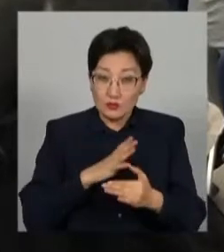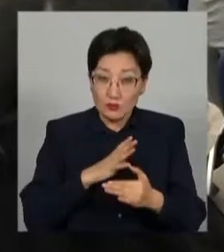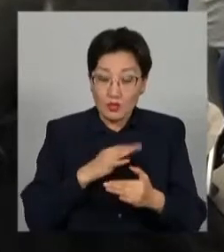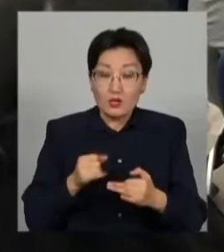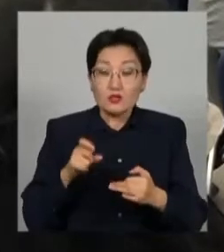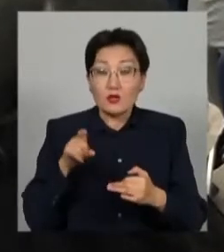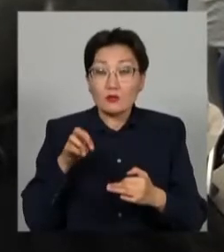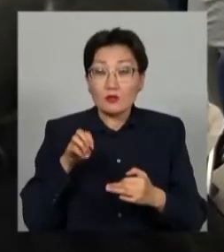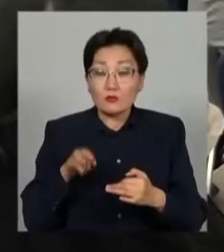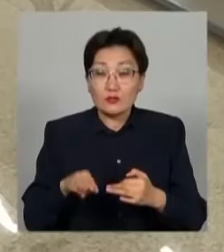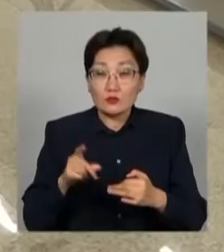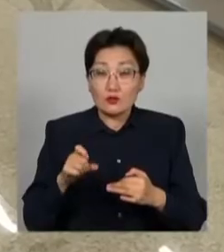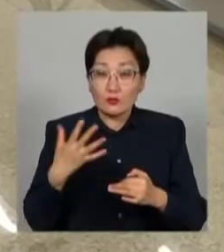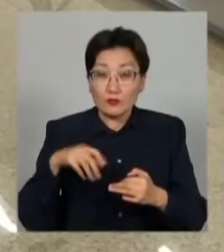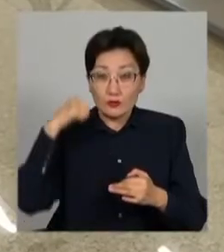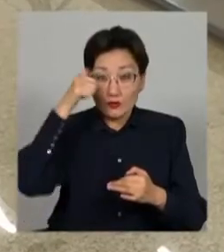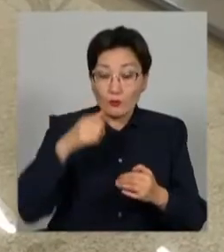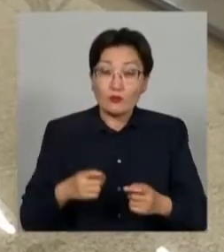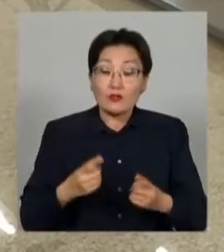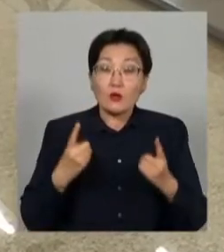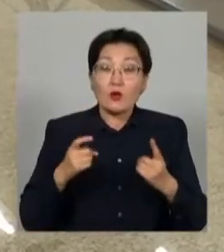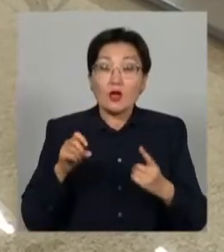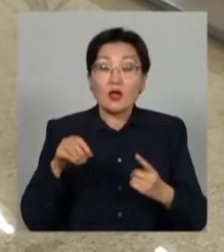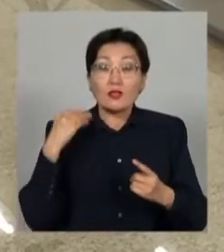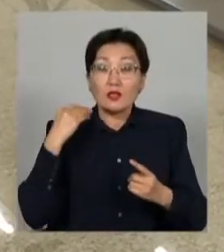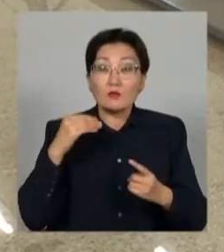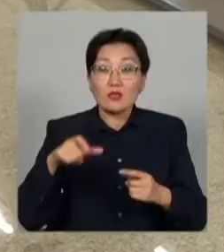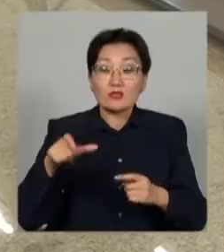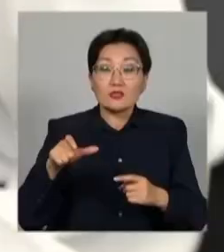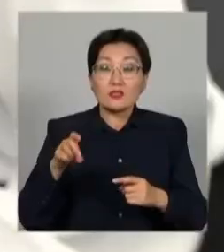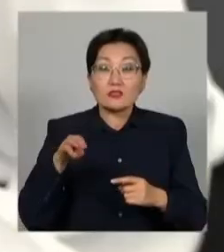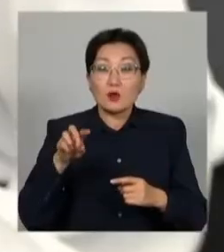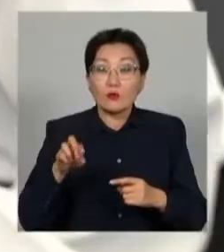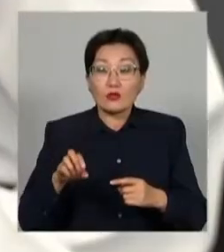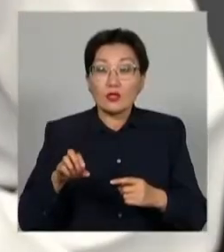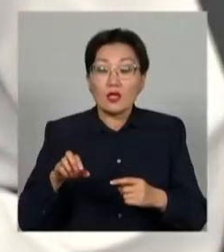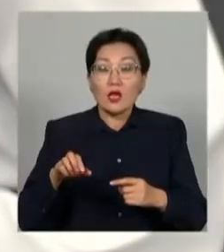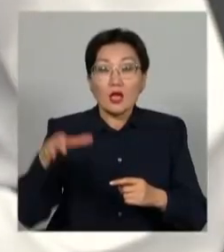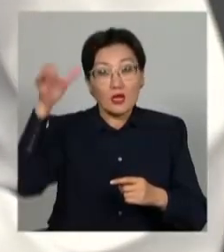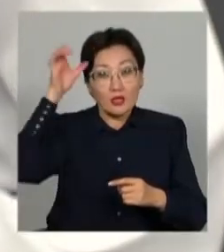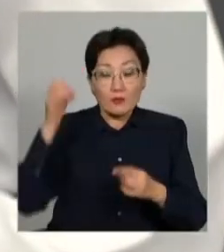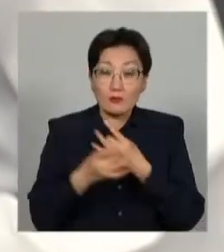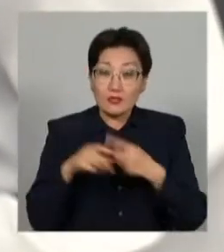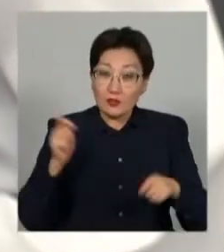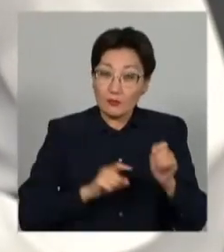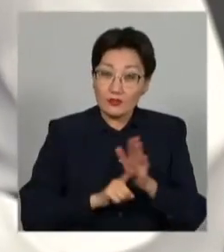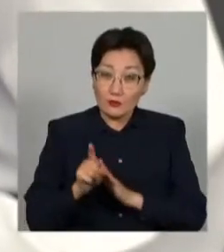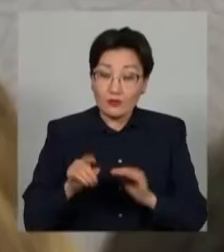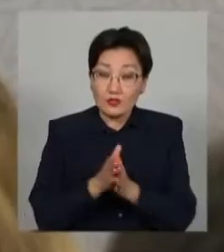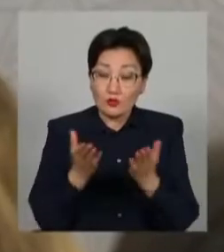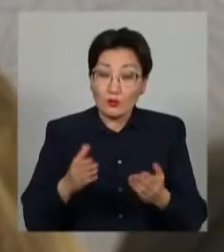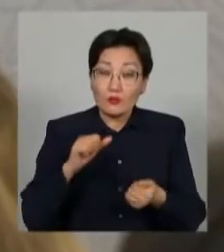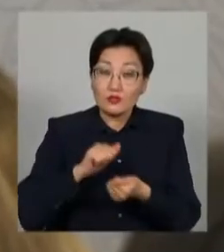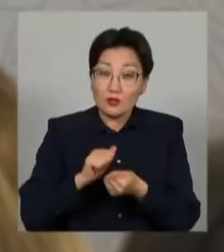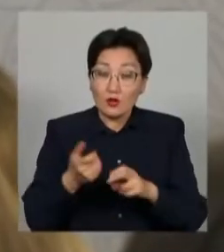кетейік, Ахмет Байтұрсынұлының 150 жылдық мерейтойы Анкара мен Стамбул төріндегі ғылыми мәдени конференциядан басталған еді. Ұлт ұстазы кітабының жарыққа